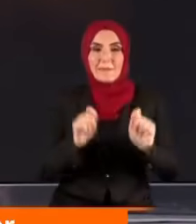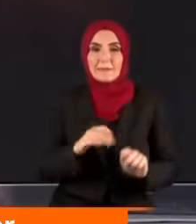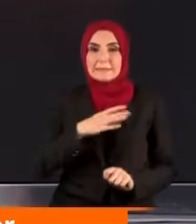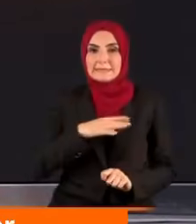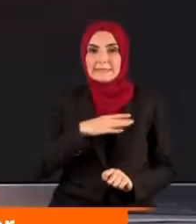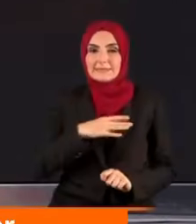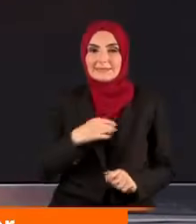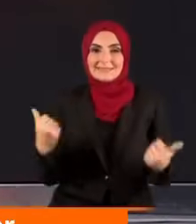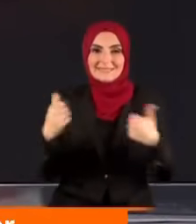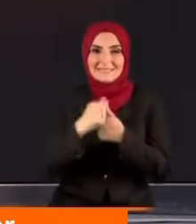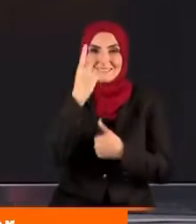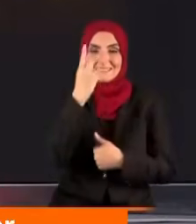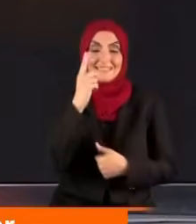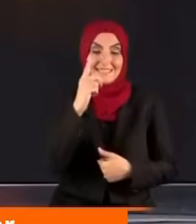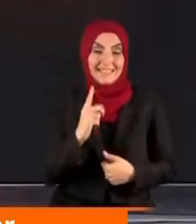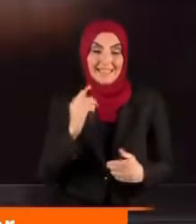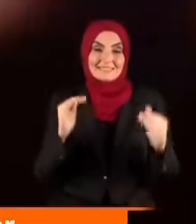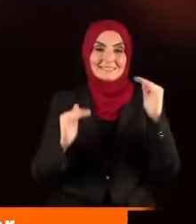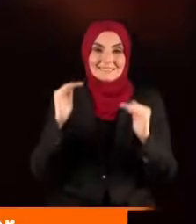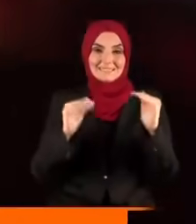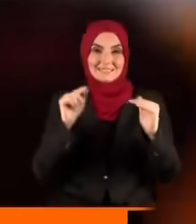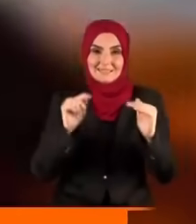yüzünden yarım kaldı.